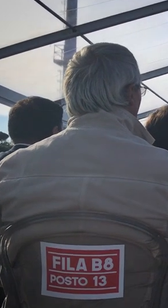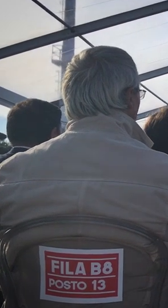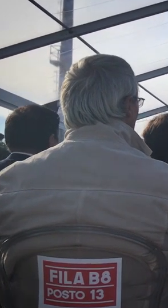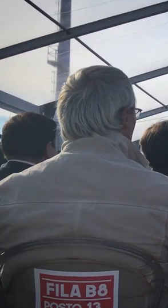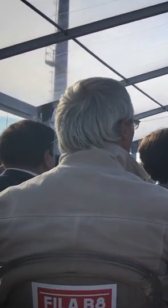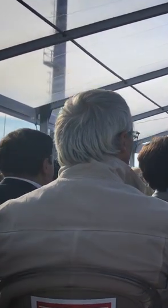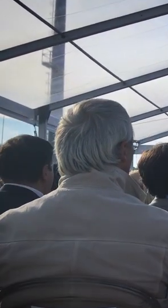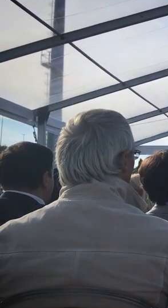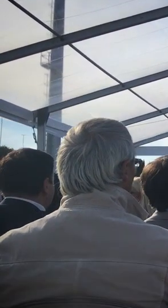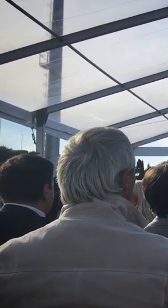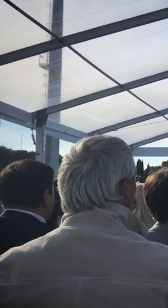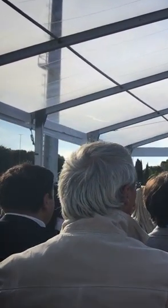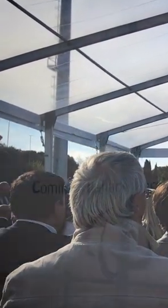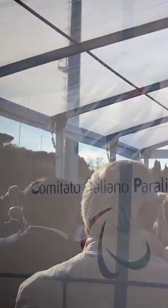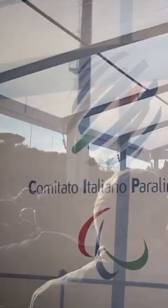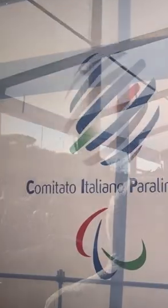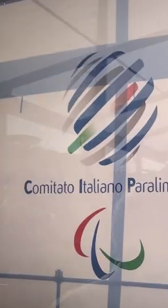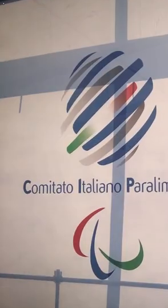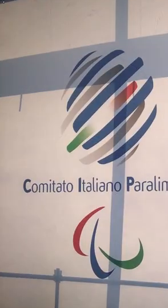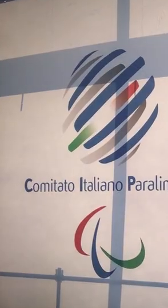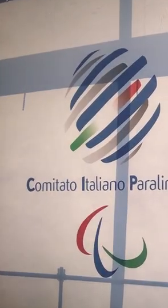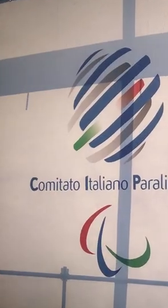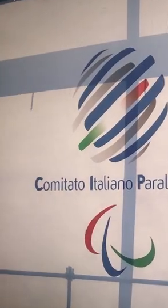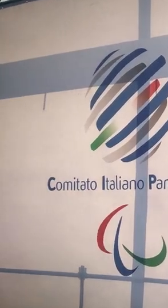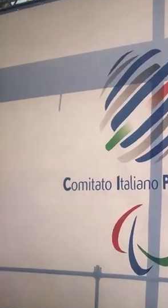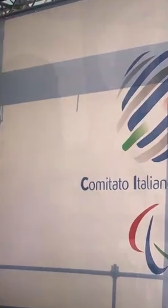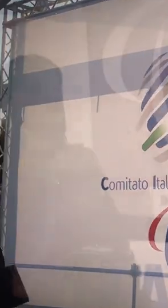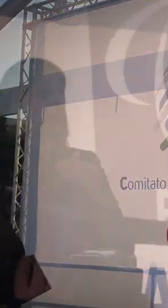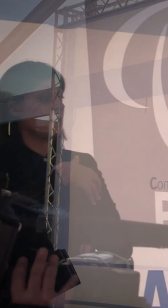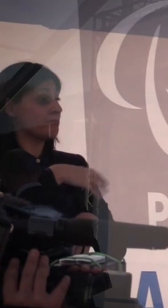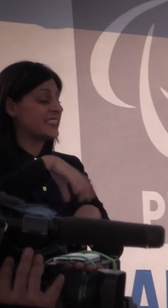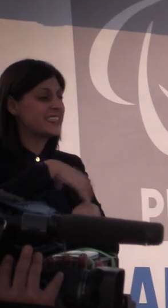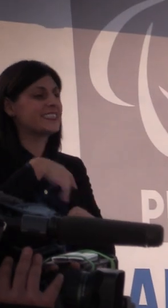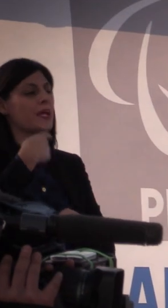signor presidente della repubblica i ministri